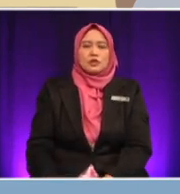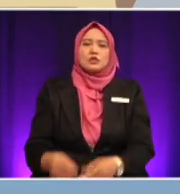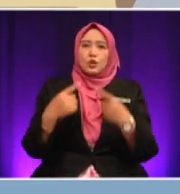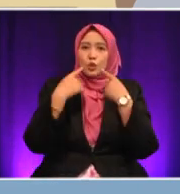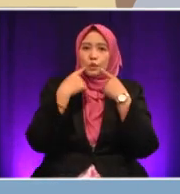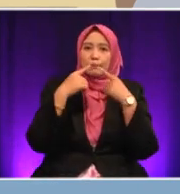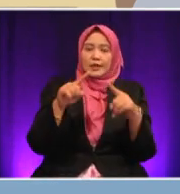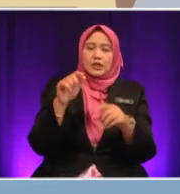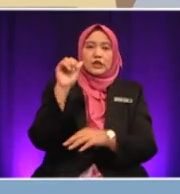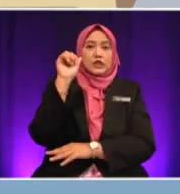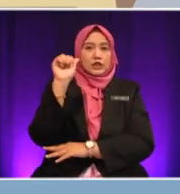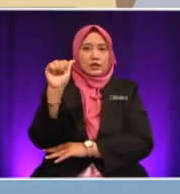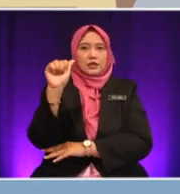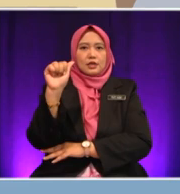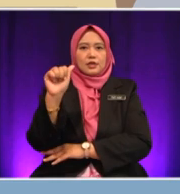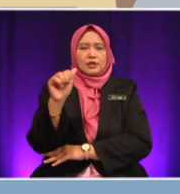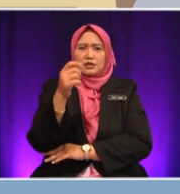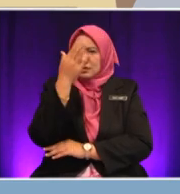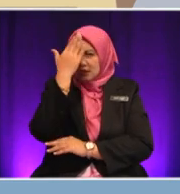jawab begitu